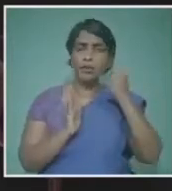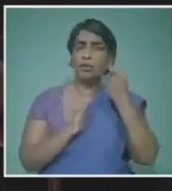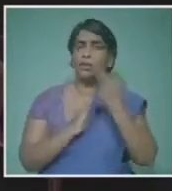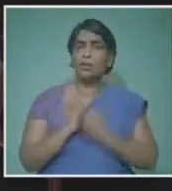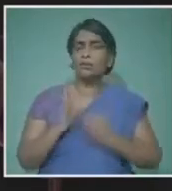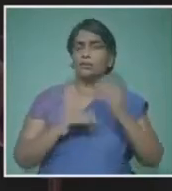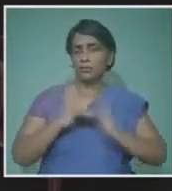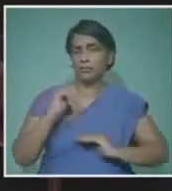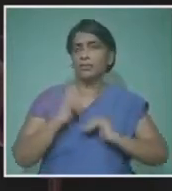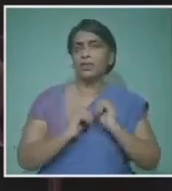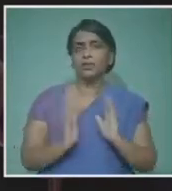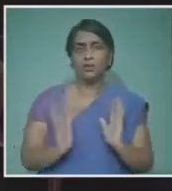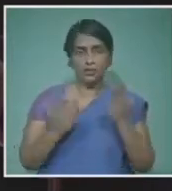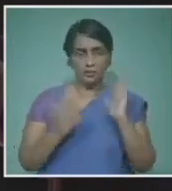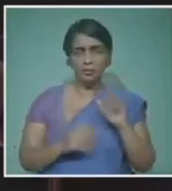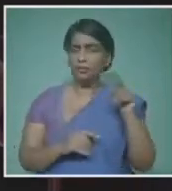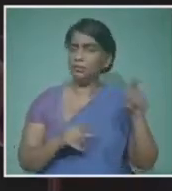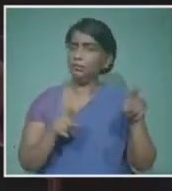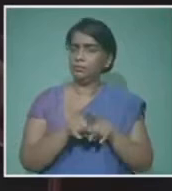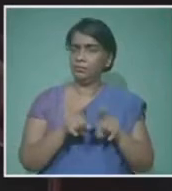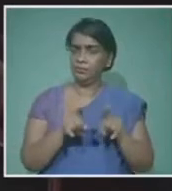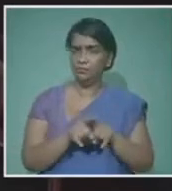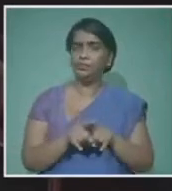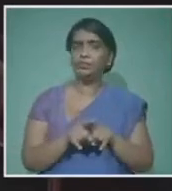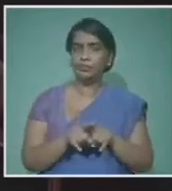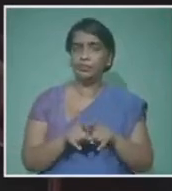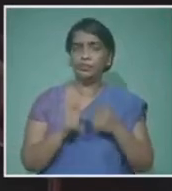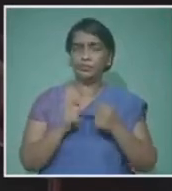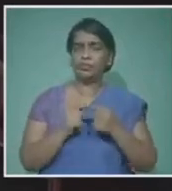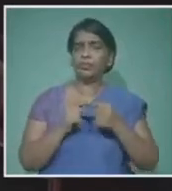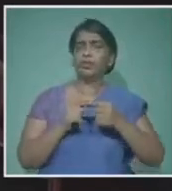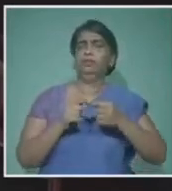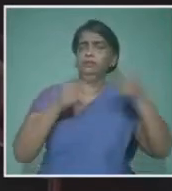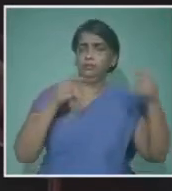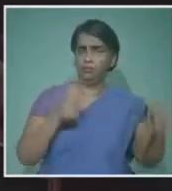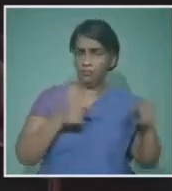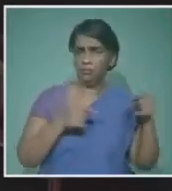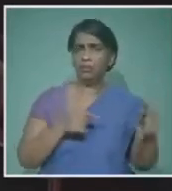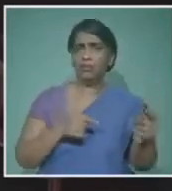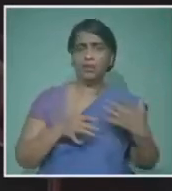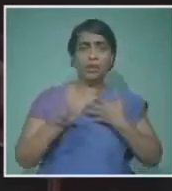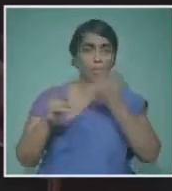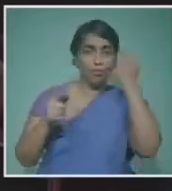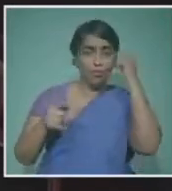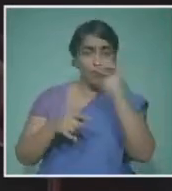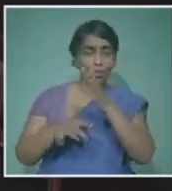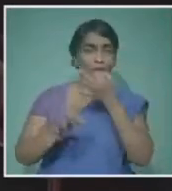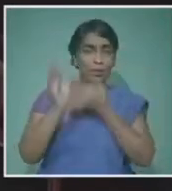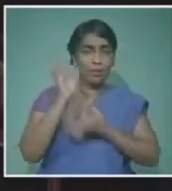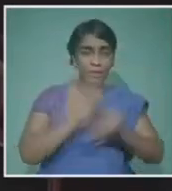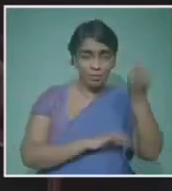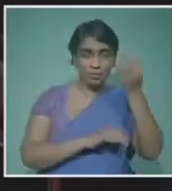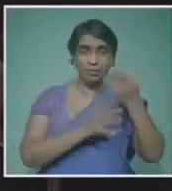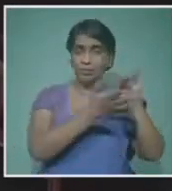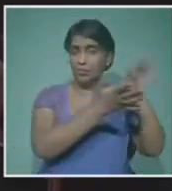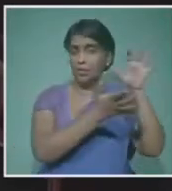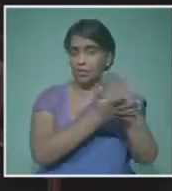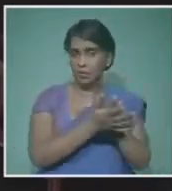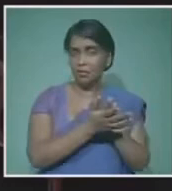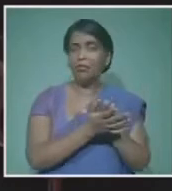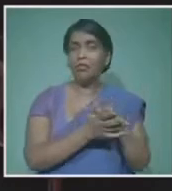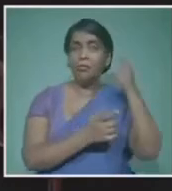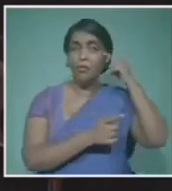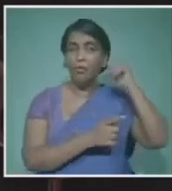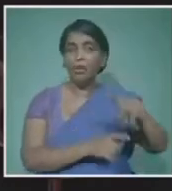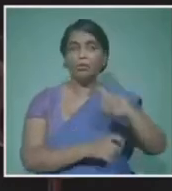වෙනකොටත් ක්‍රියාත්මක වෙමින් තිබෙනවා. ඒ වගේම ඊට ප්‍රතිපාක්ෂිකව ඊට පැමිණිලි කරන ලද අයට චෝදනා